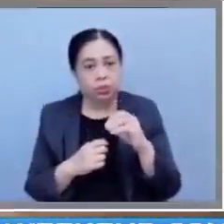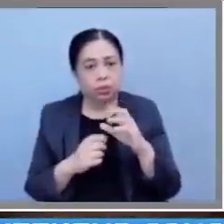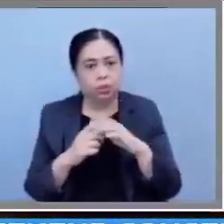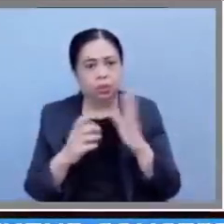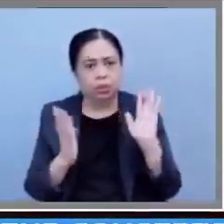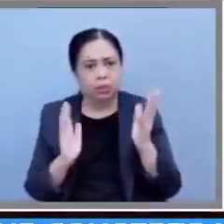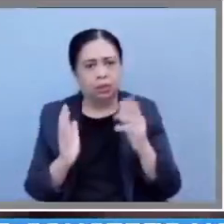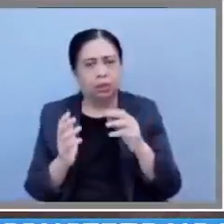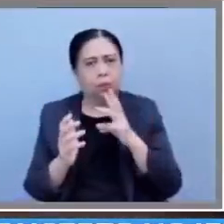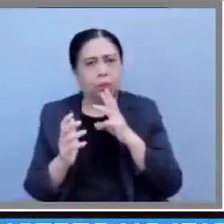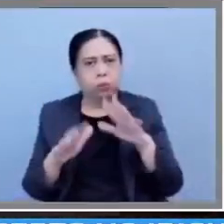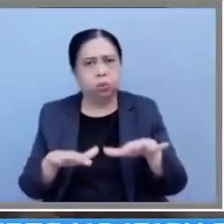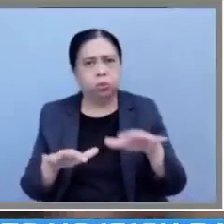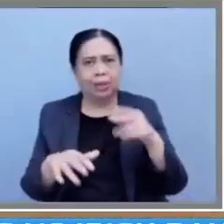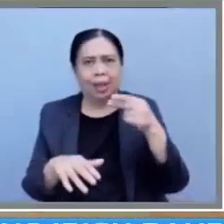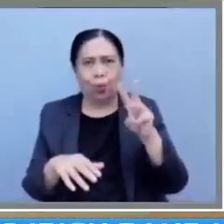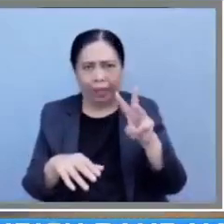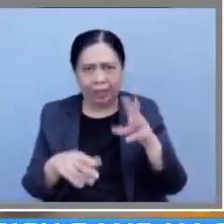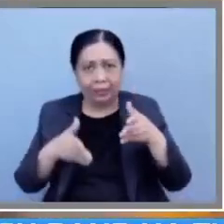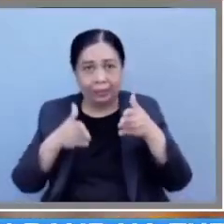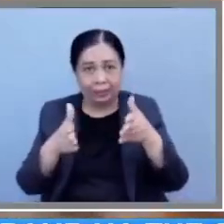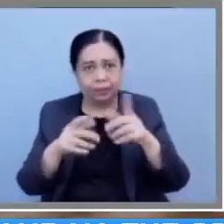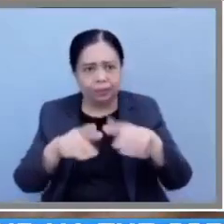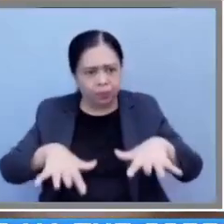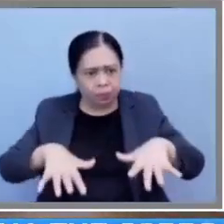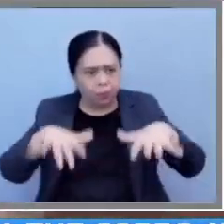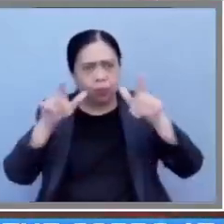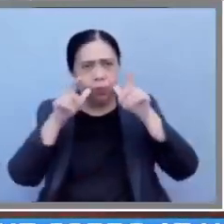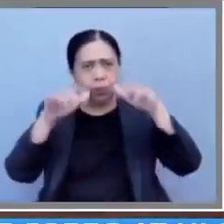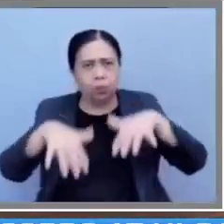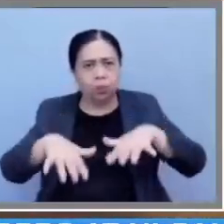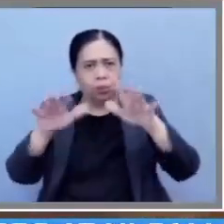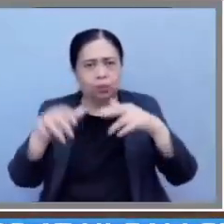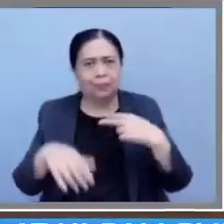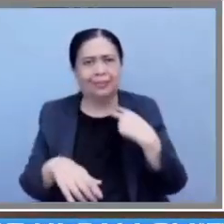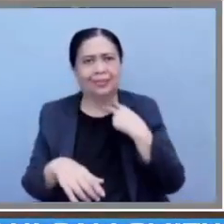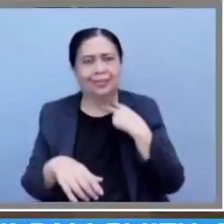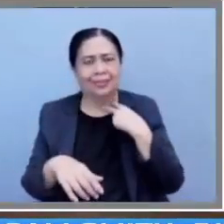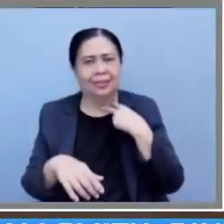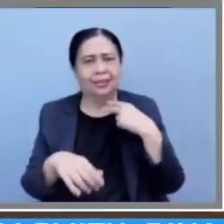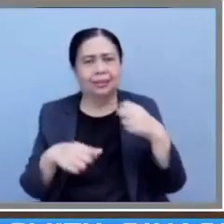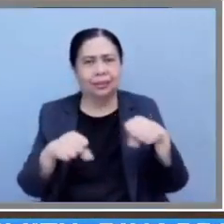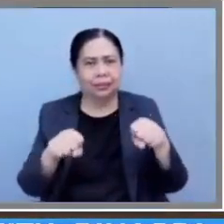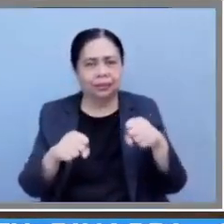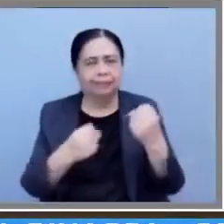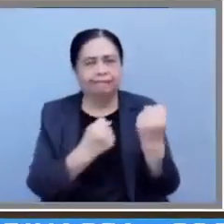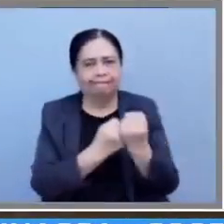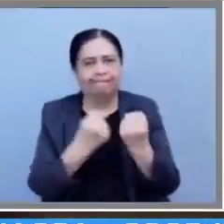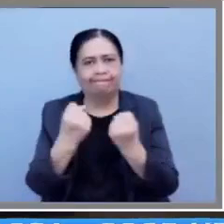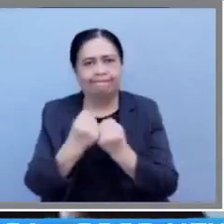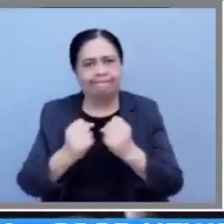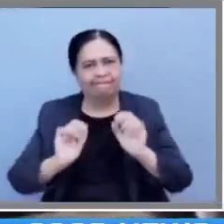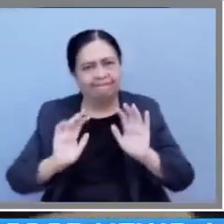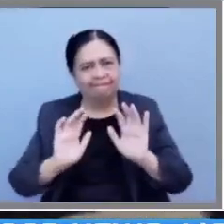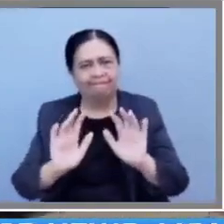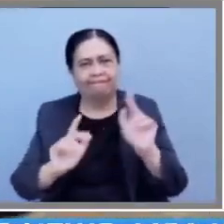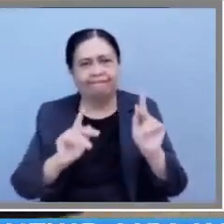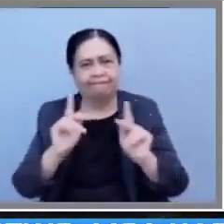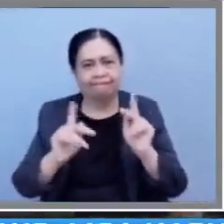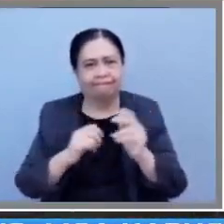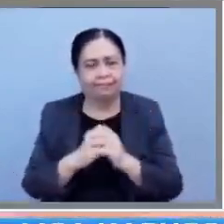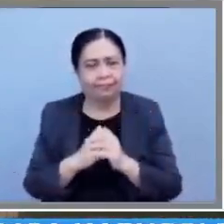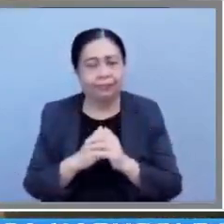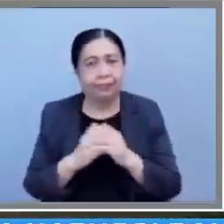isang highway dahil sa baha. Ang mga tumirik na tricycle tulong-tulong na itinula ng mga motorista. Sa Bukidnon